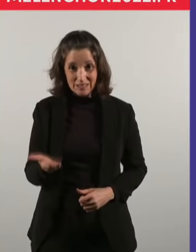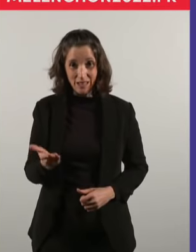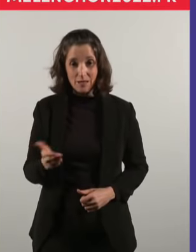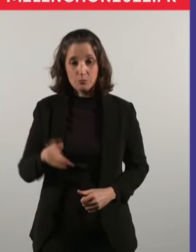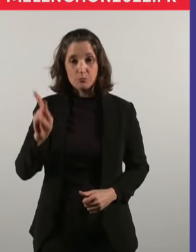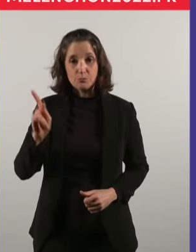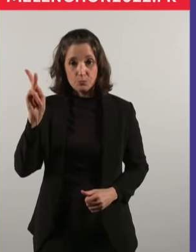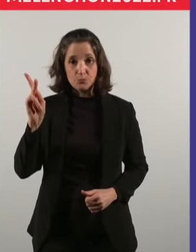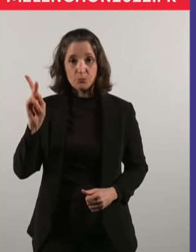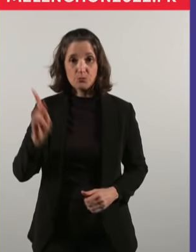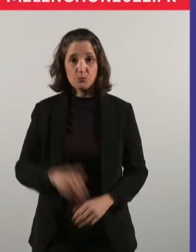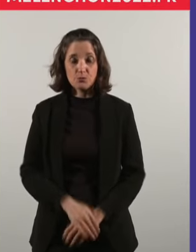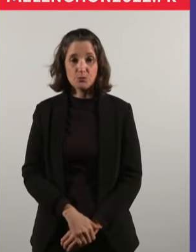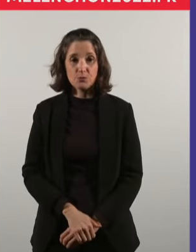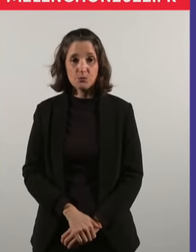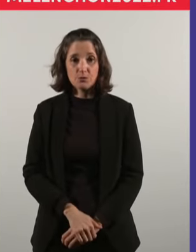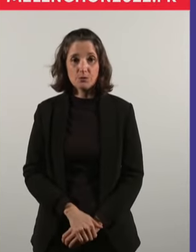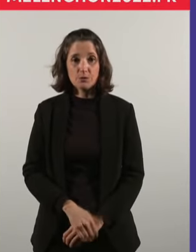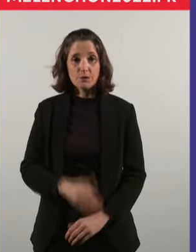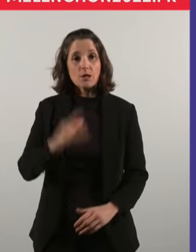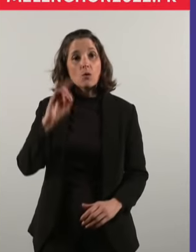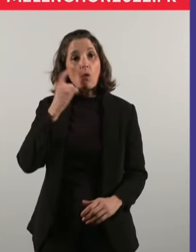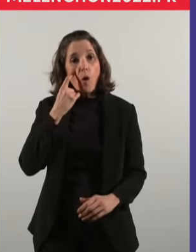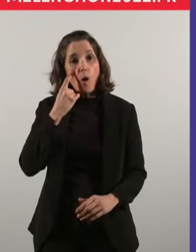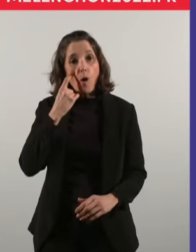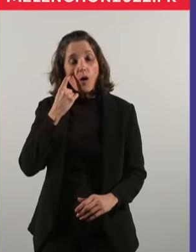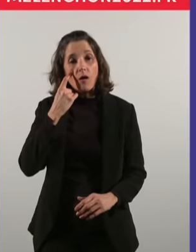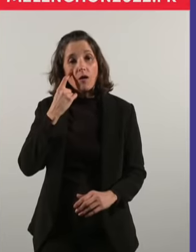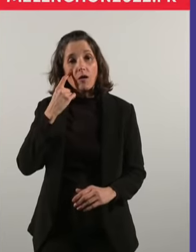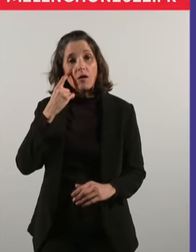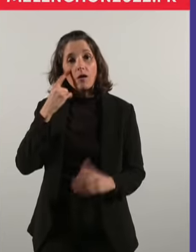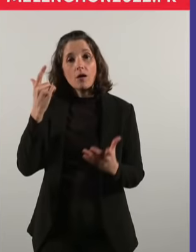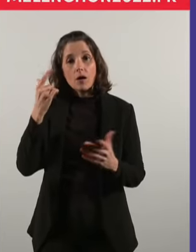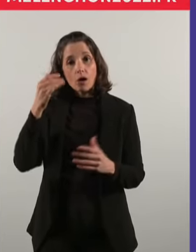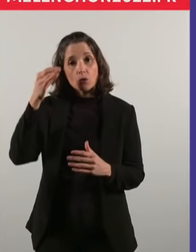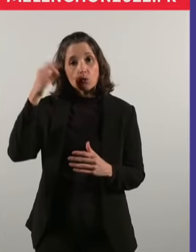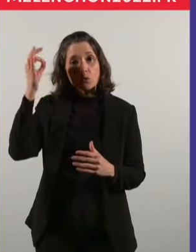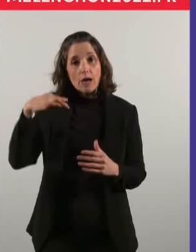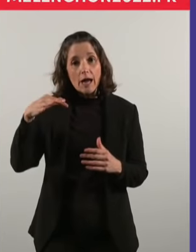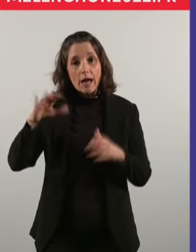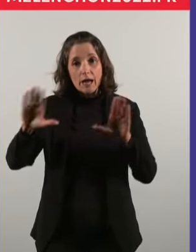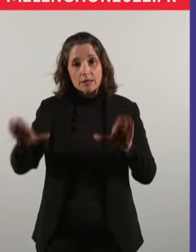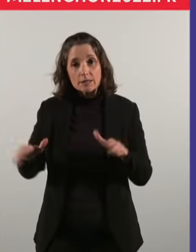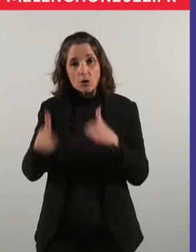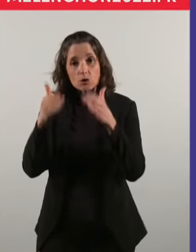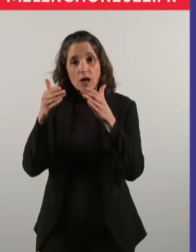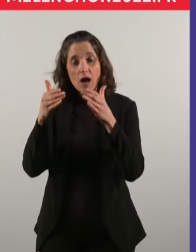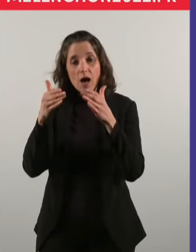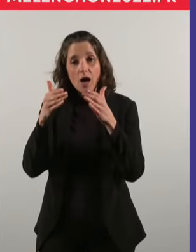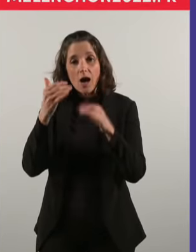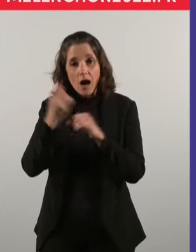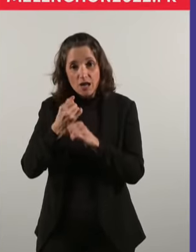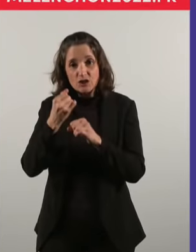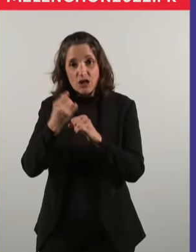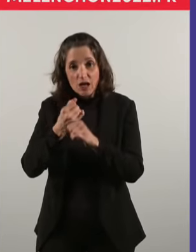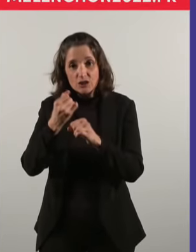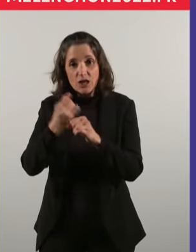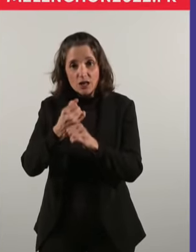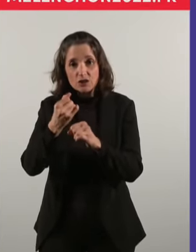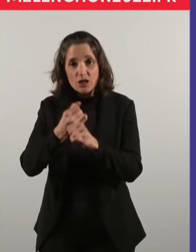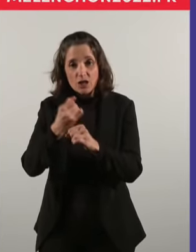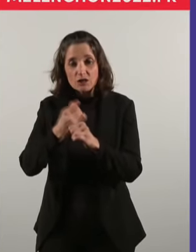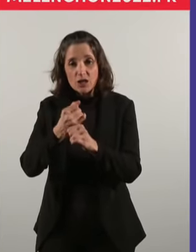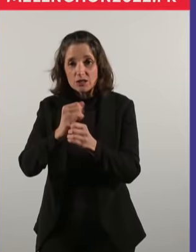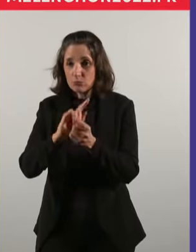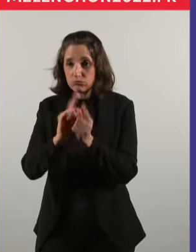dangereux, parce que vous entendez dire qu'à mesure que ces centrales vieillissent, eh bien, elles deviennent dangereuses. Ça n'a rien à voir avec la valeur